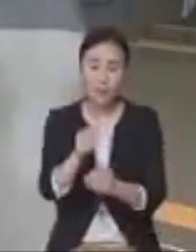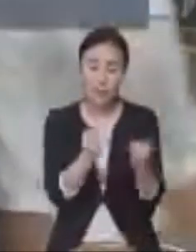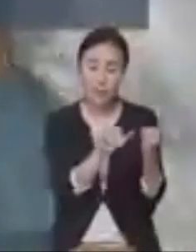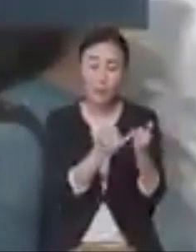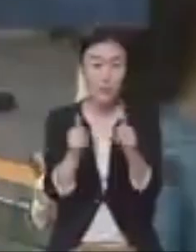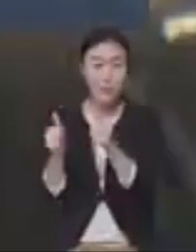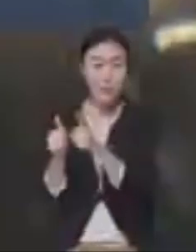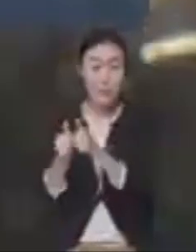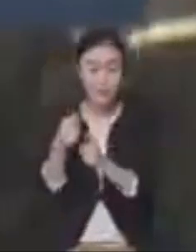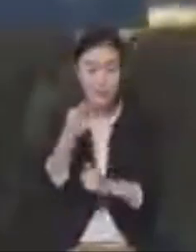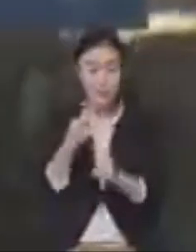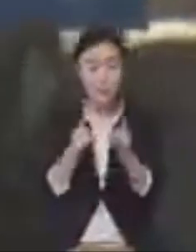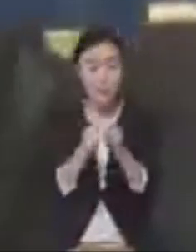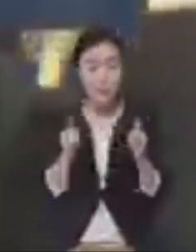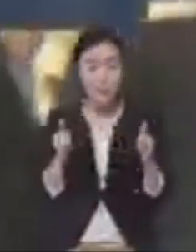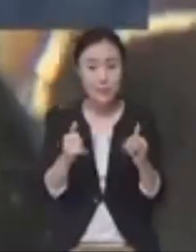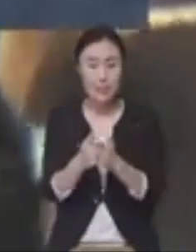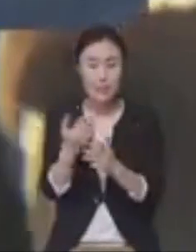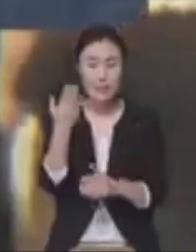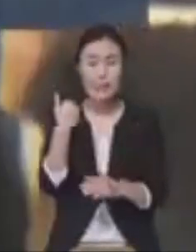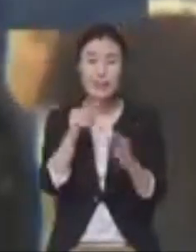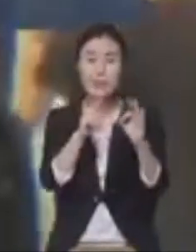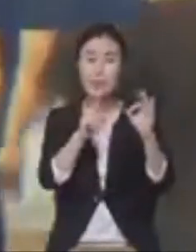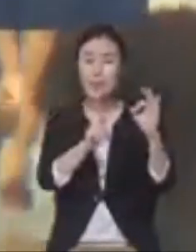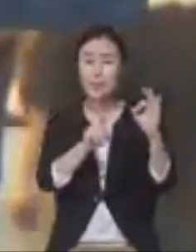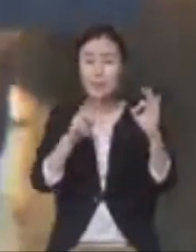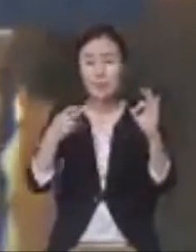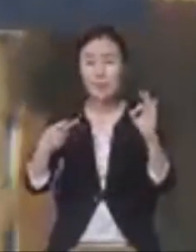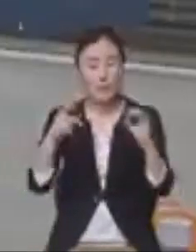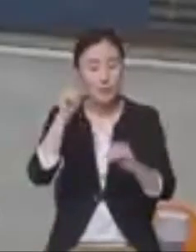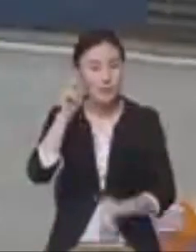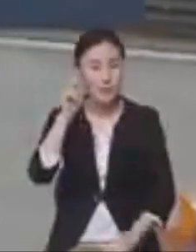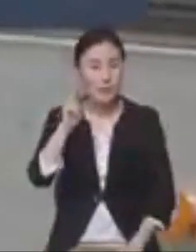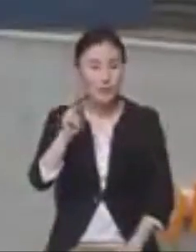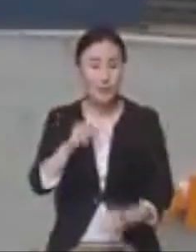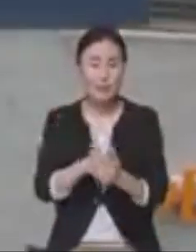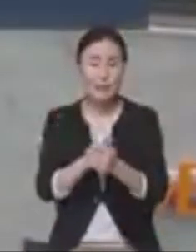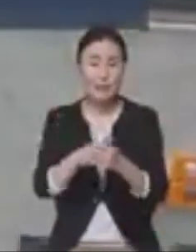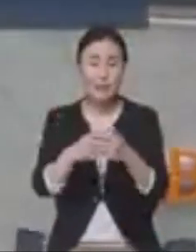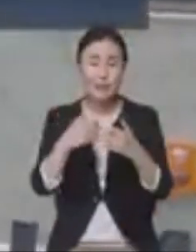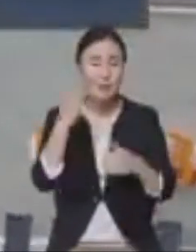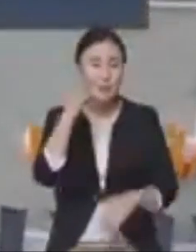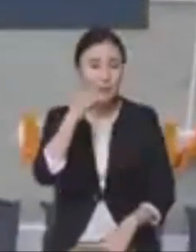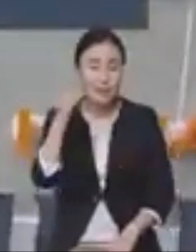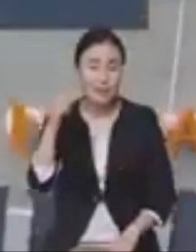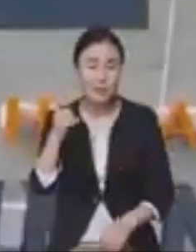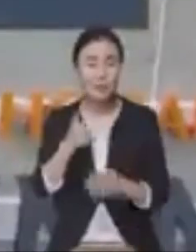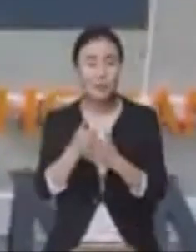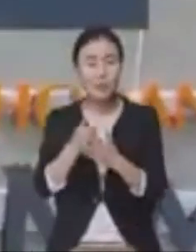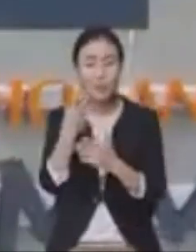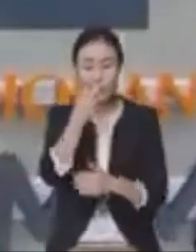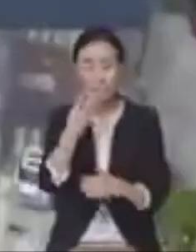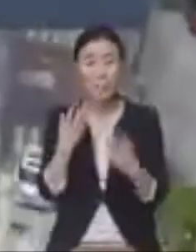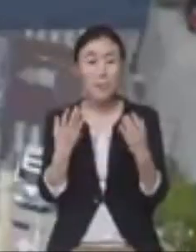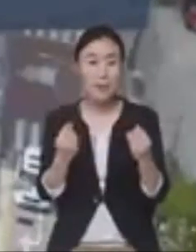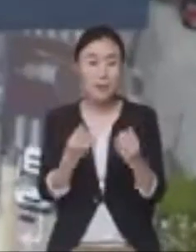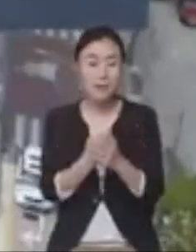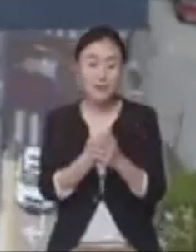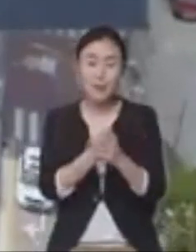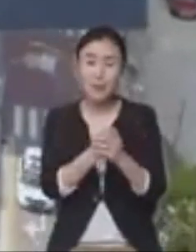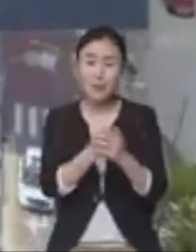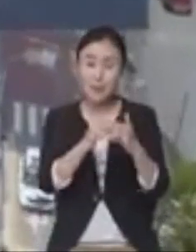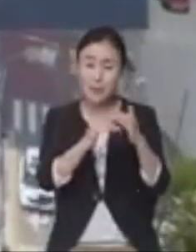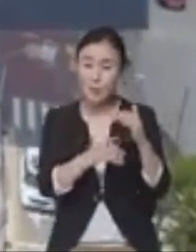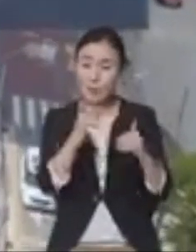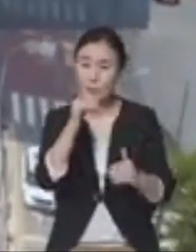성인 여성관 남성 천명을 대상으로 지난 11일과 12일 이틀간 ARS 자동응답 방식으로 조사했으며 자세한